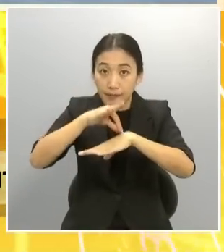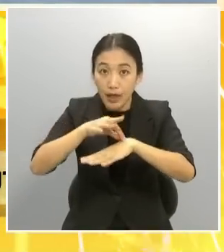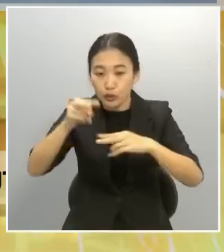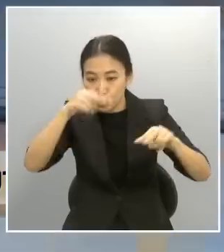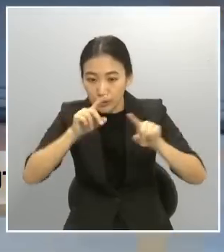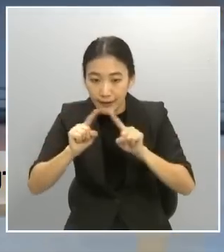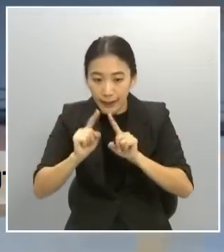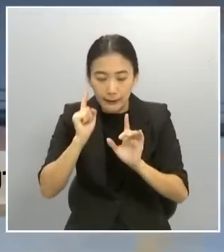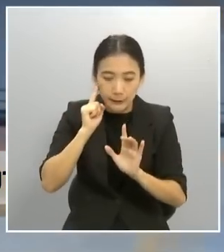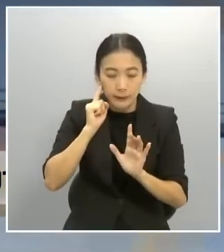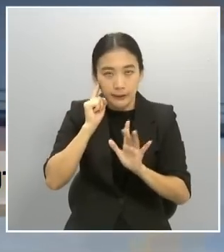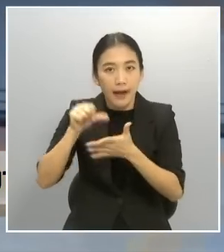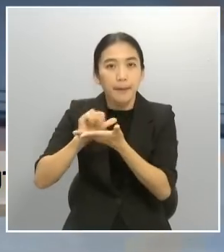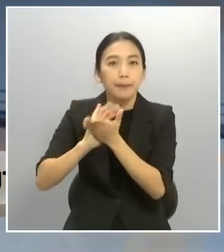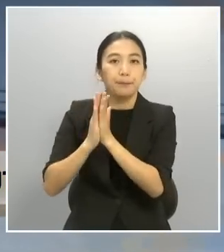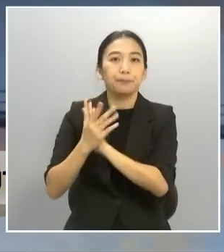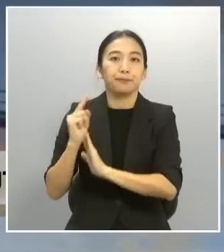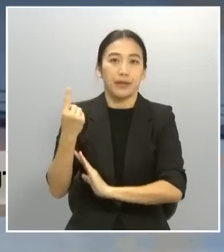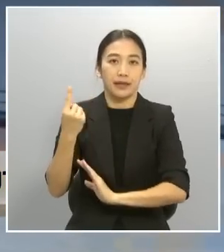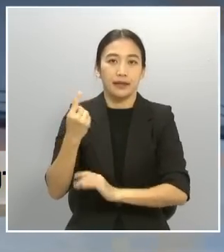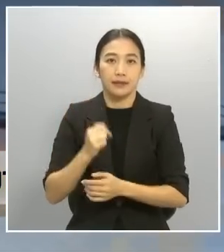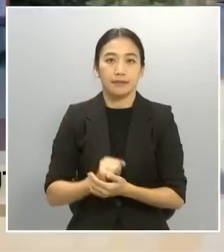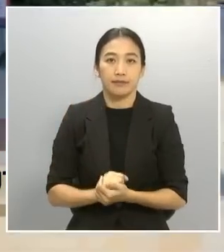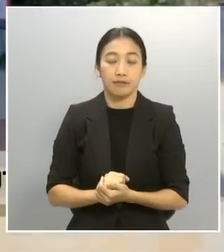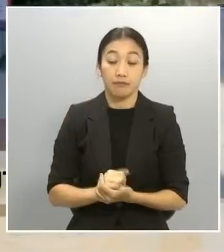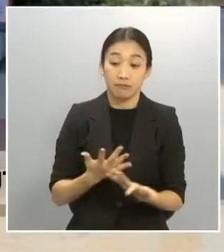ครับ แล้วตกลงจะเข้าไปอีกไหม